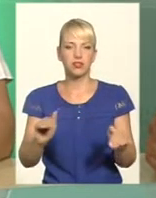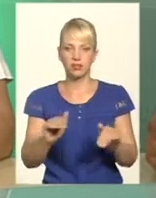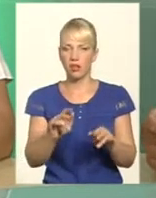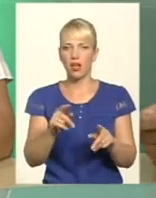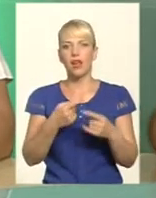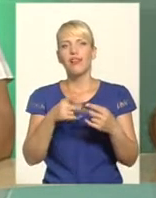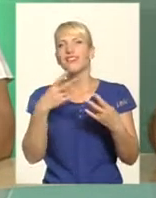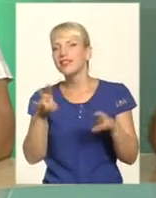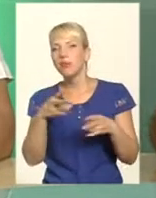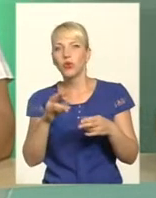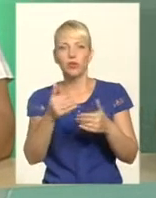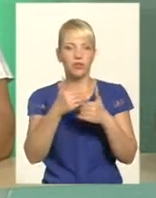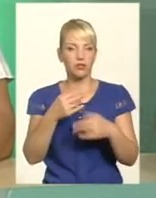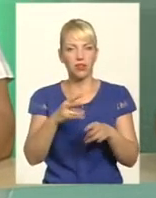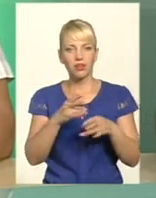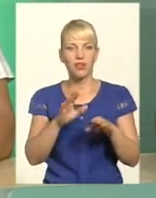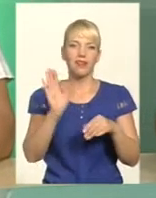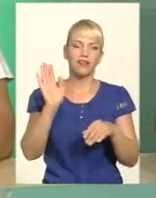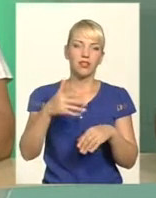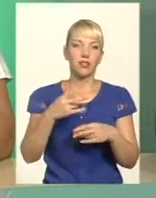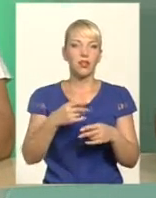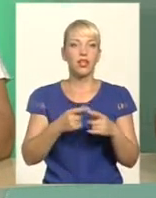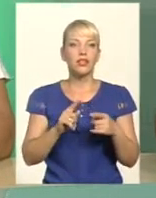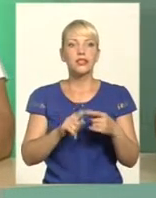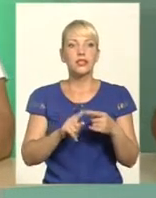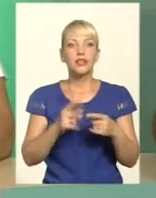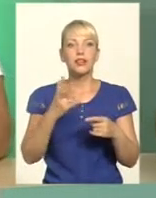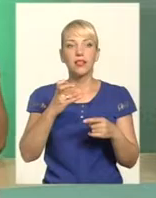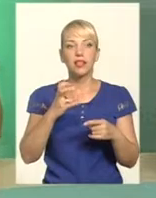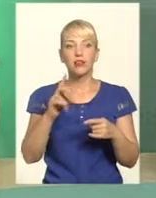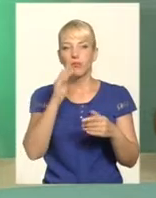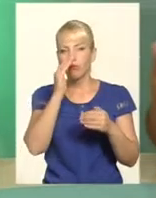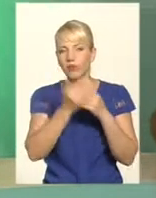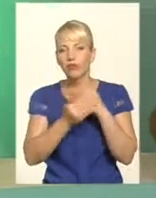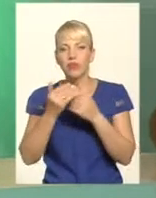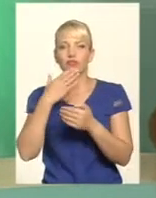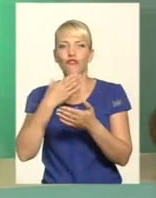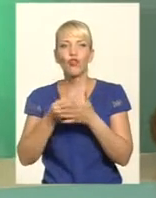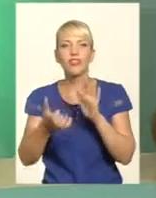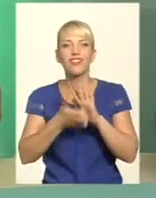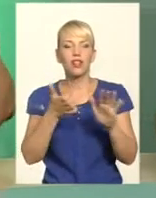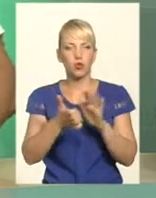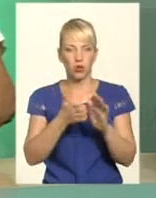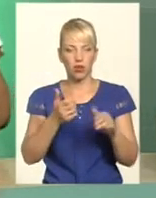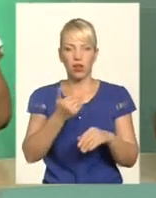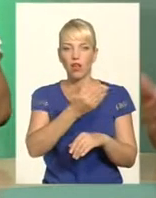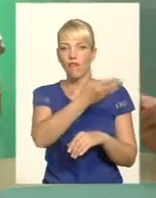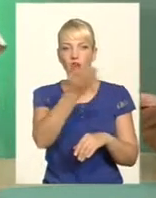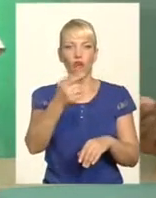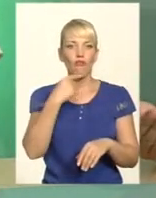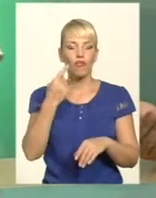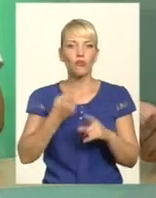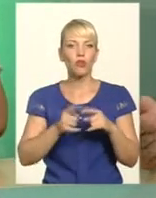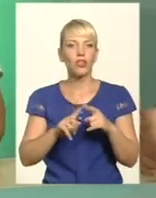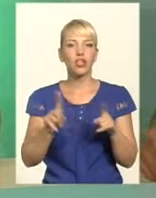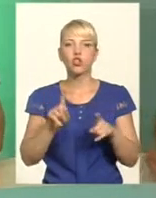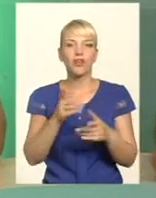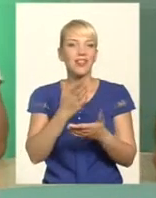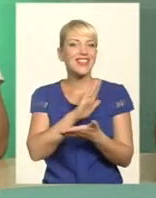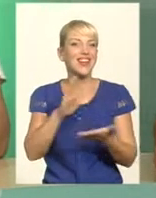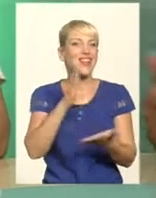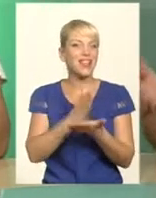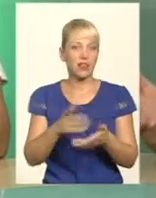частини для того, щоб прикрити, я напевно думаю, на рівні держави, щоб прикрити свої недоліки, вони говорять про те, що насправді не є. Ми